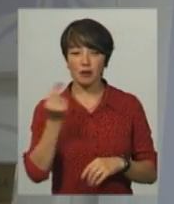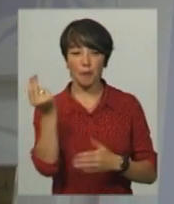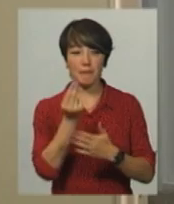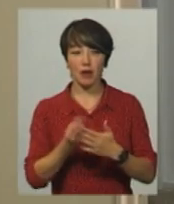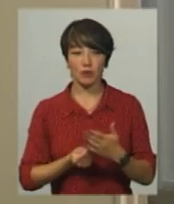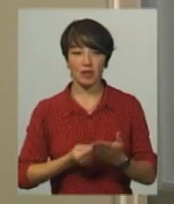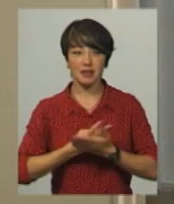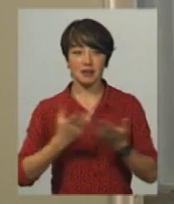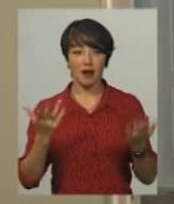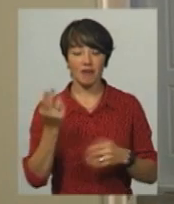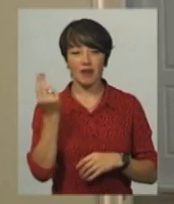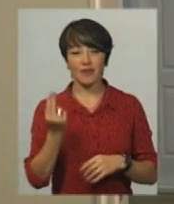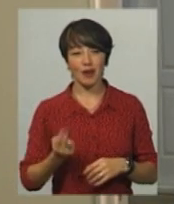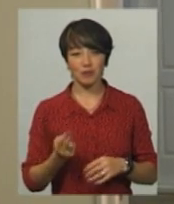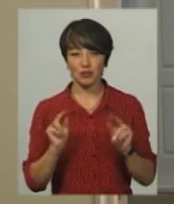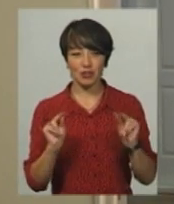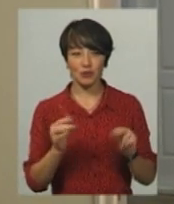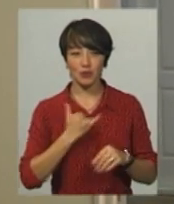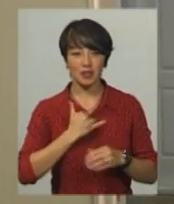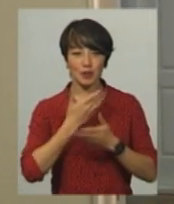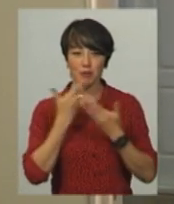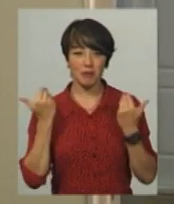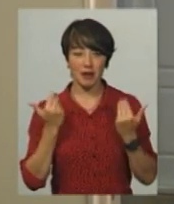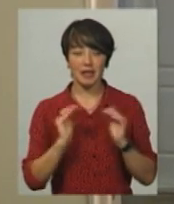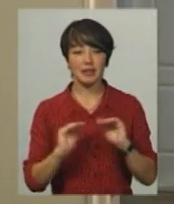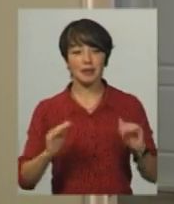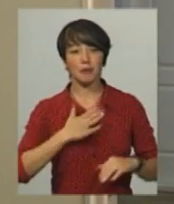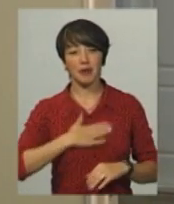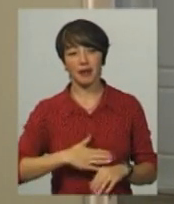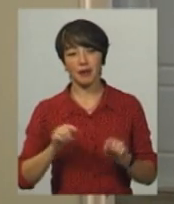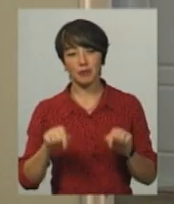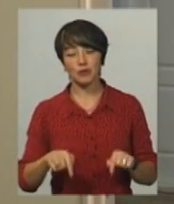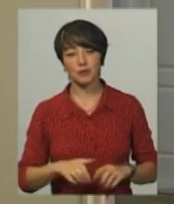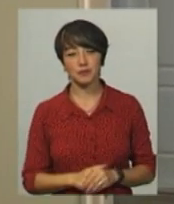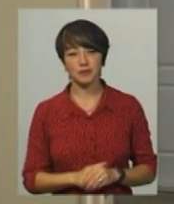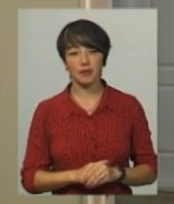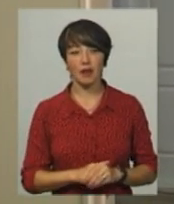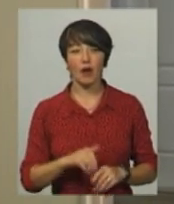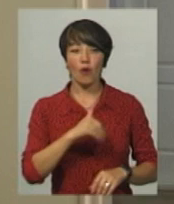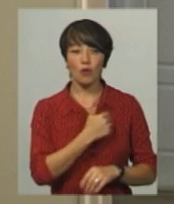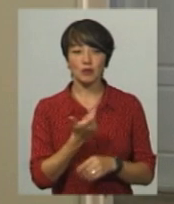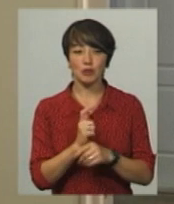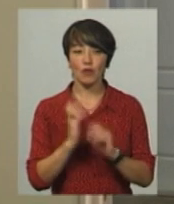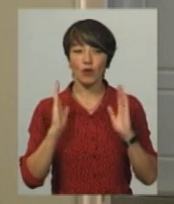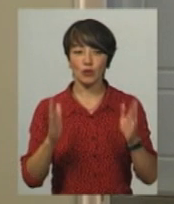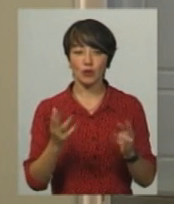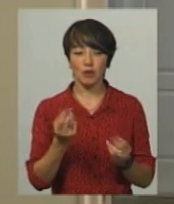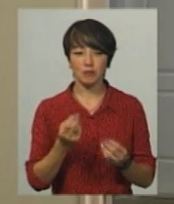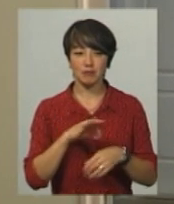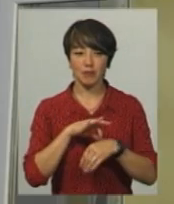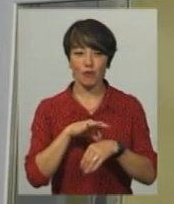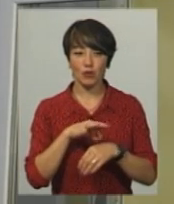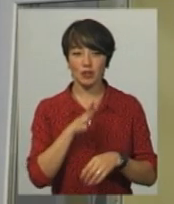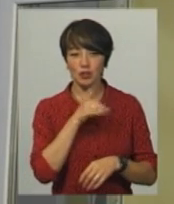малюнків, яскравих фарб, якщо чесно, то у нас немає. Дітям приємно. Він хоче більше в коридорі, ніж в палаті проводити